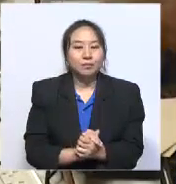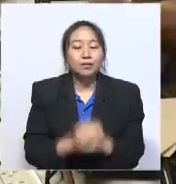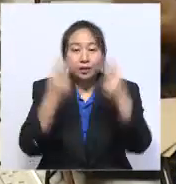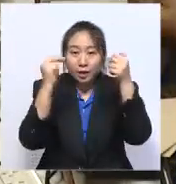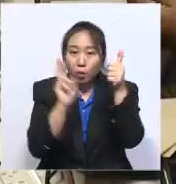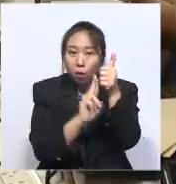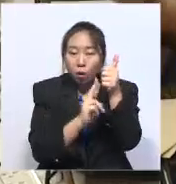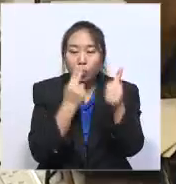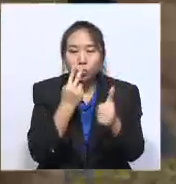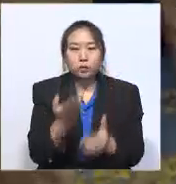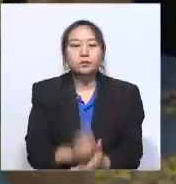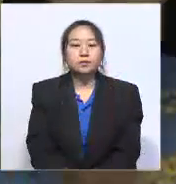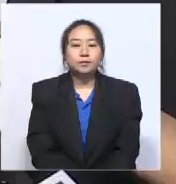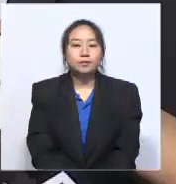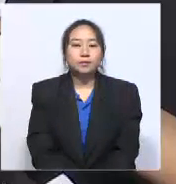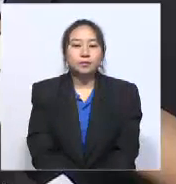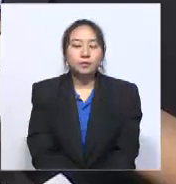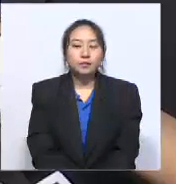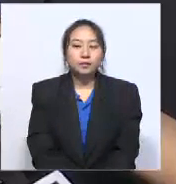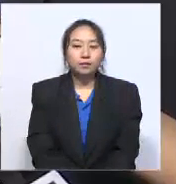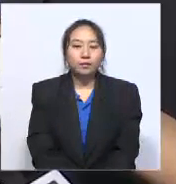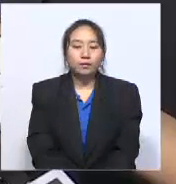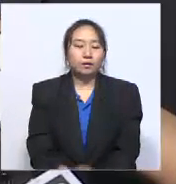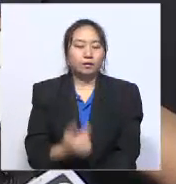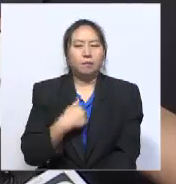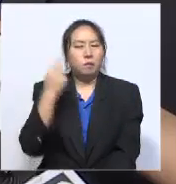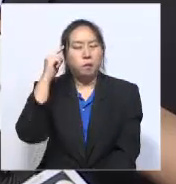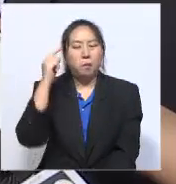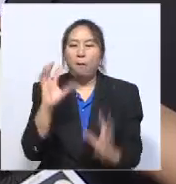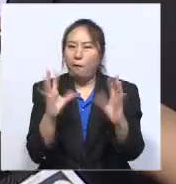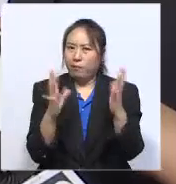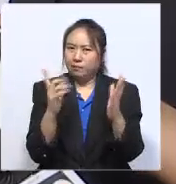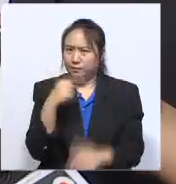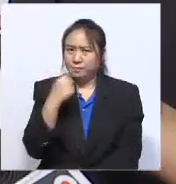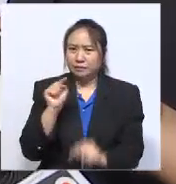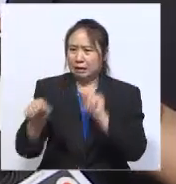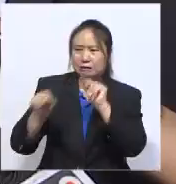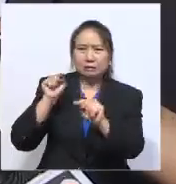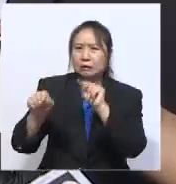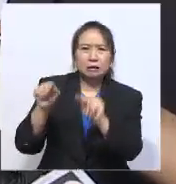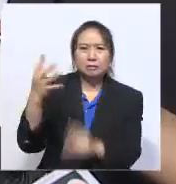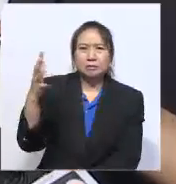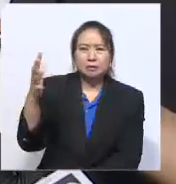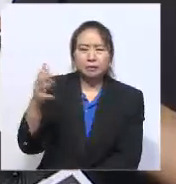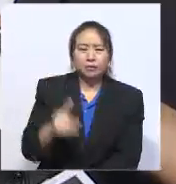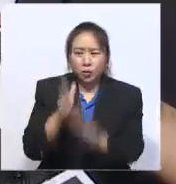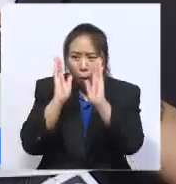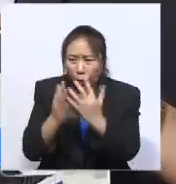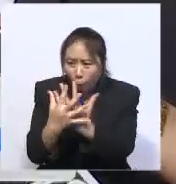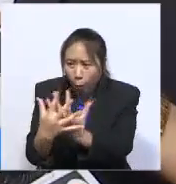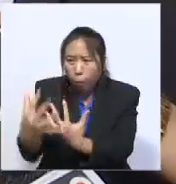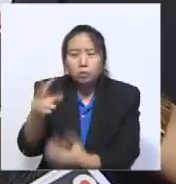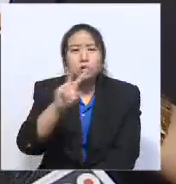ท่านรองนายกกันดูครับ ไม่รู้ผมไม่มีใครจะไปสั่งใครจะไปสั่งได้คนนึง200